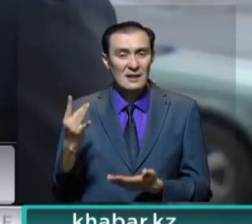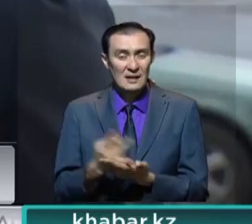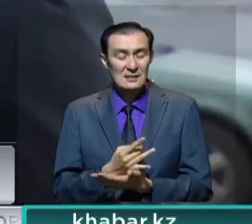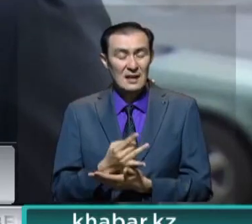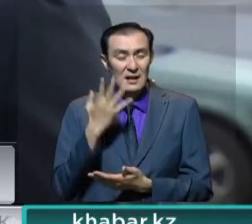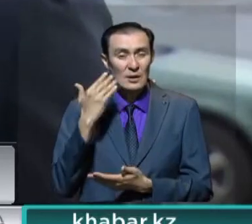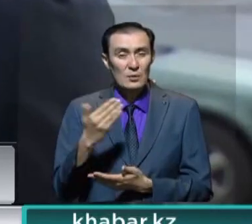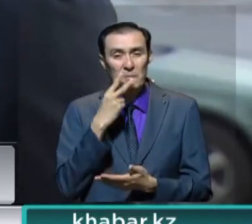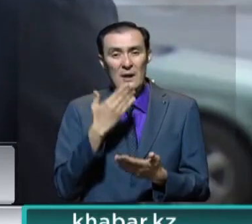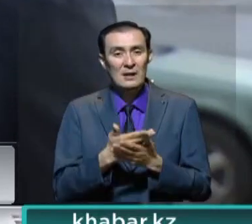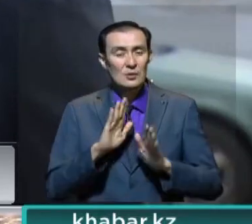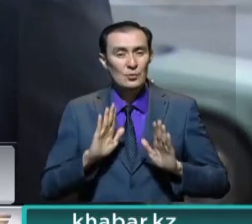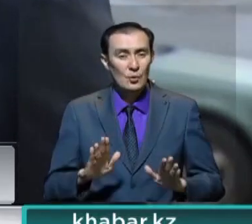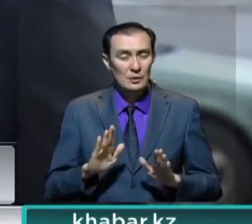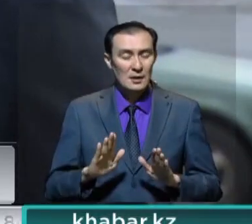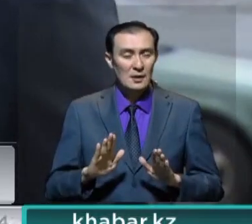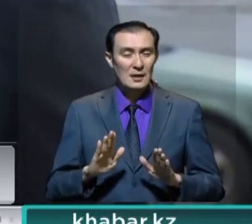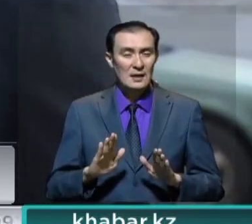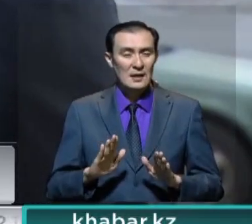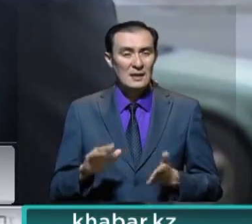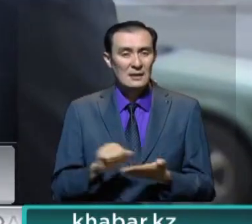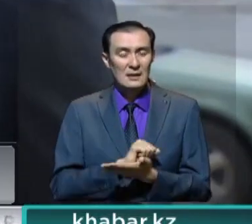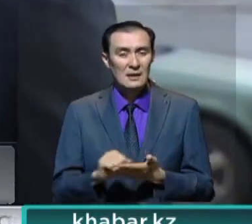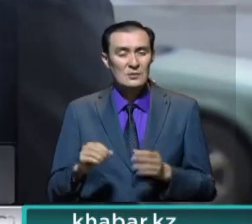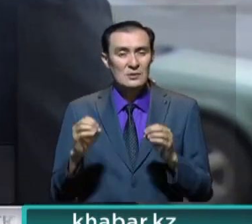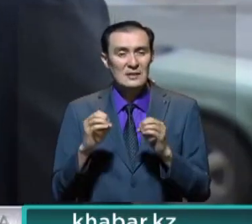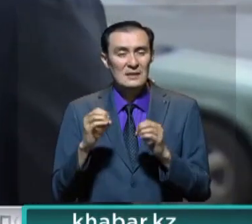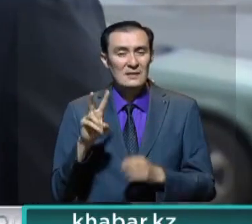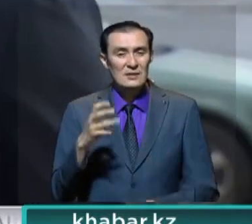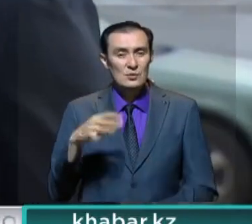он заявил в декларации 240 тысяч долларов.